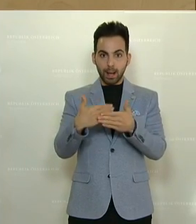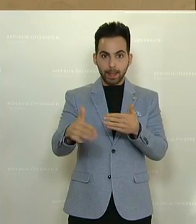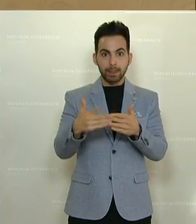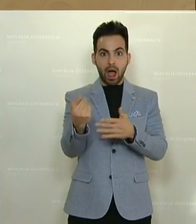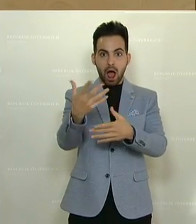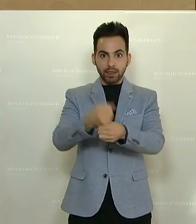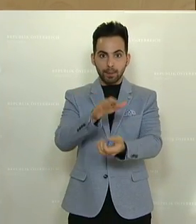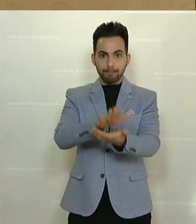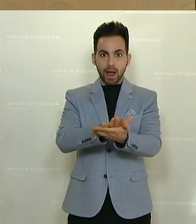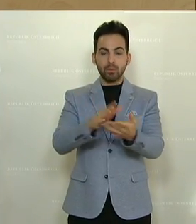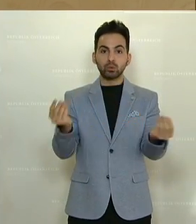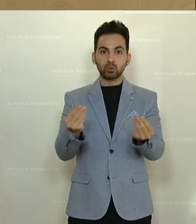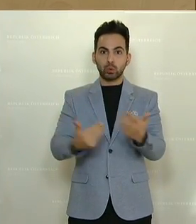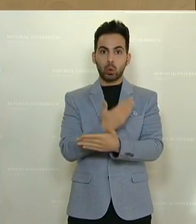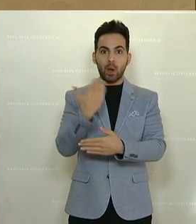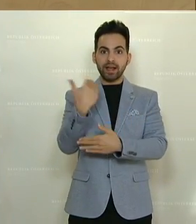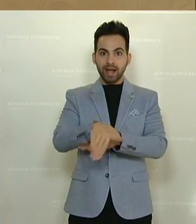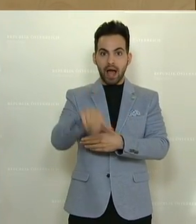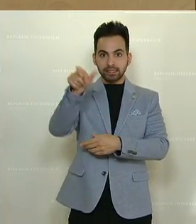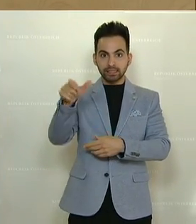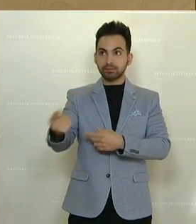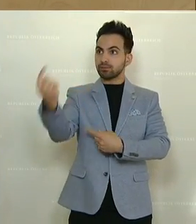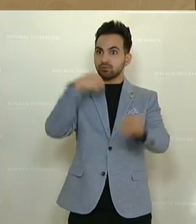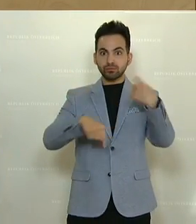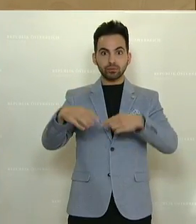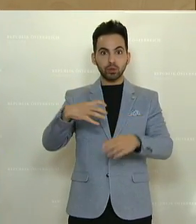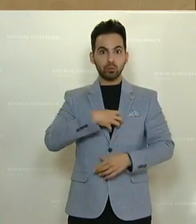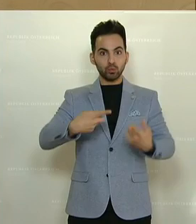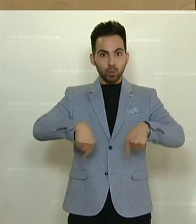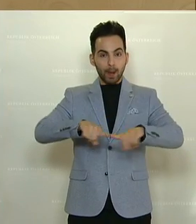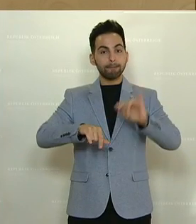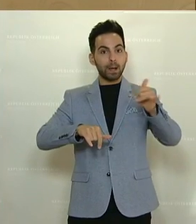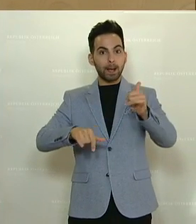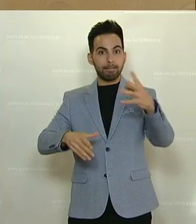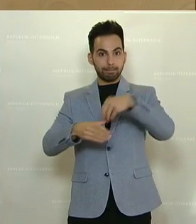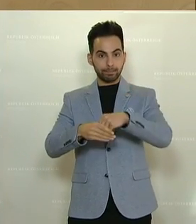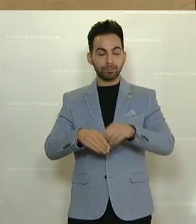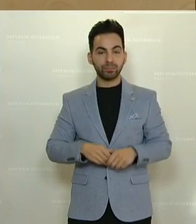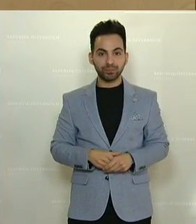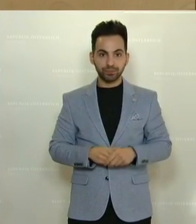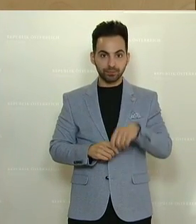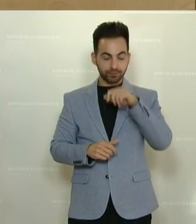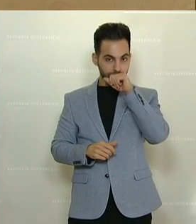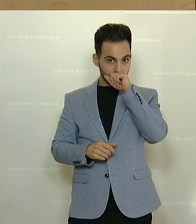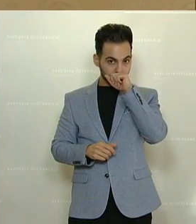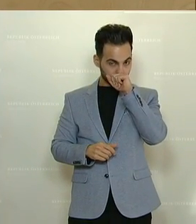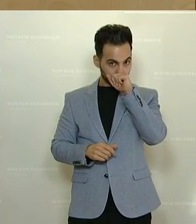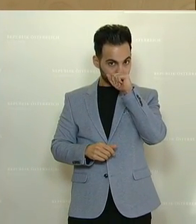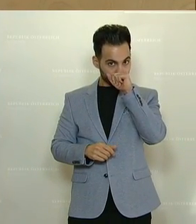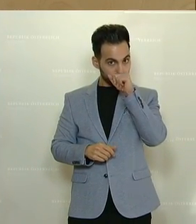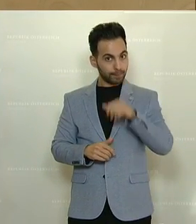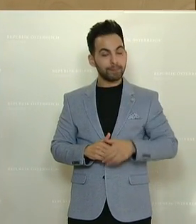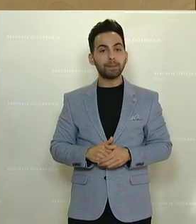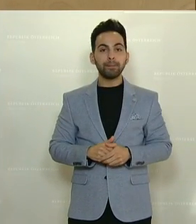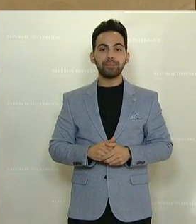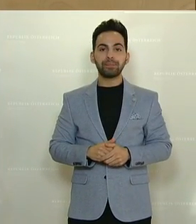weil sich gezeigt hat, dass neue Gästeschichten ihren Urlaub im Burgenland verbracht haben. Und erfolgreiche Investitionsmodelle wie diese wären aber ganz